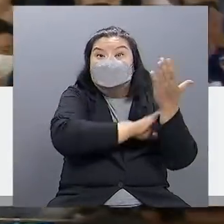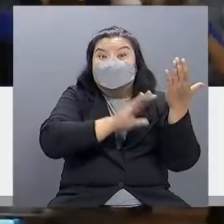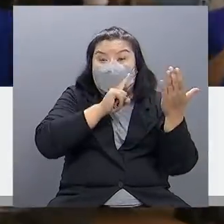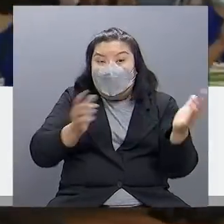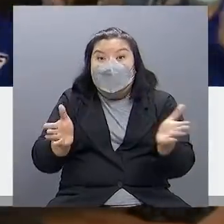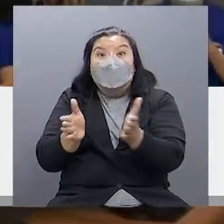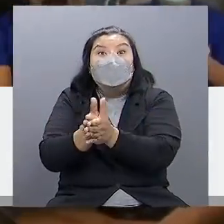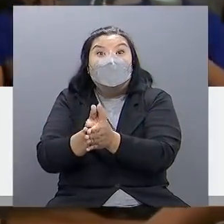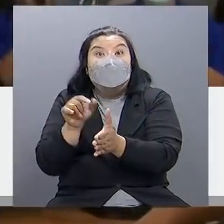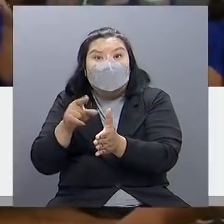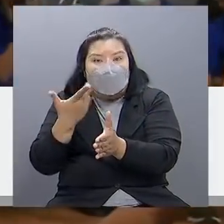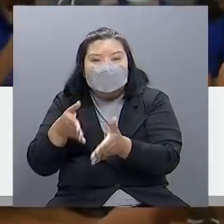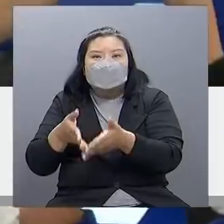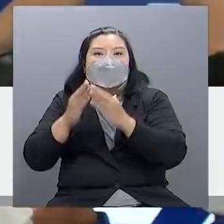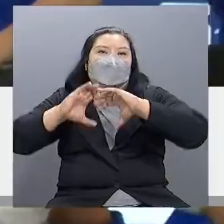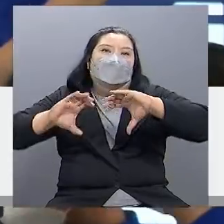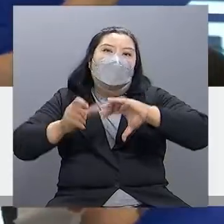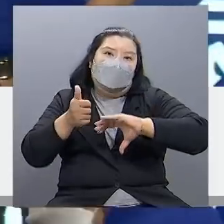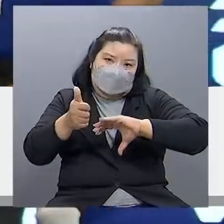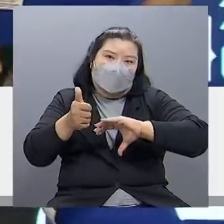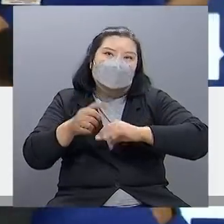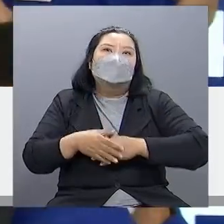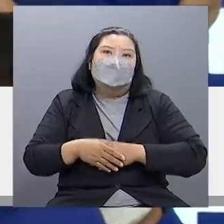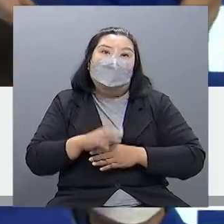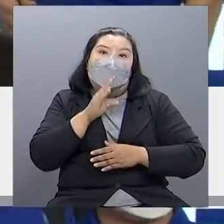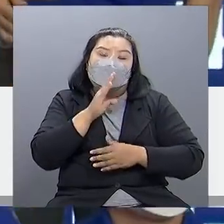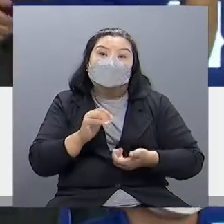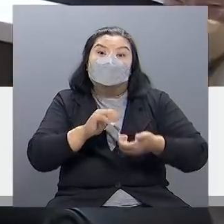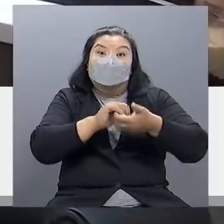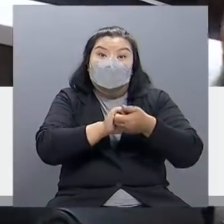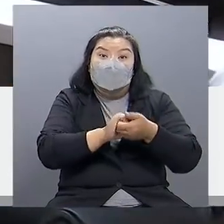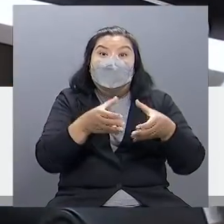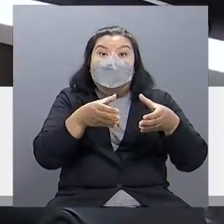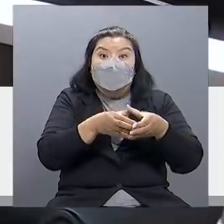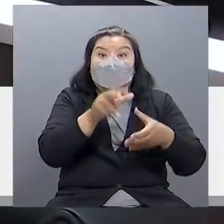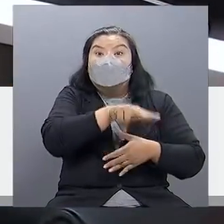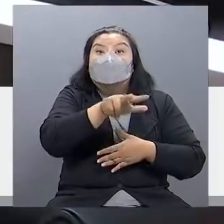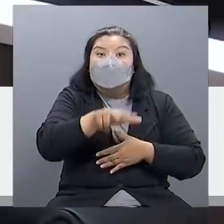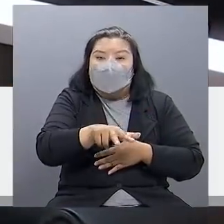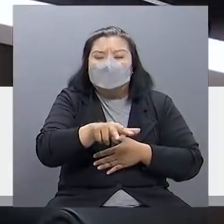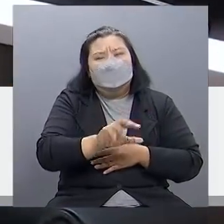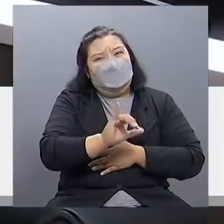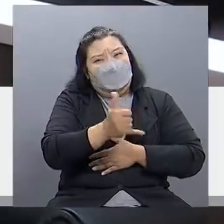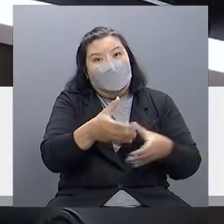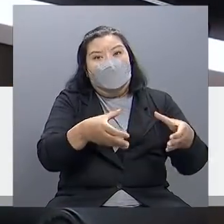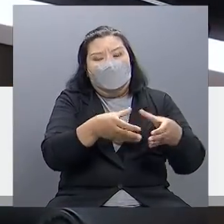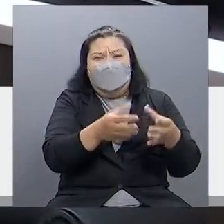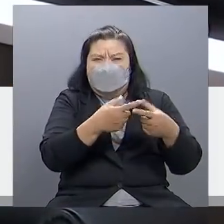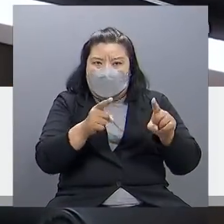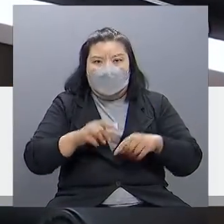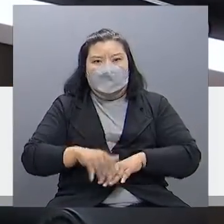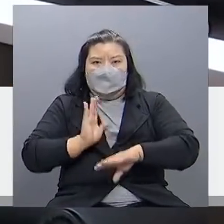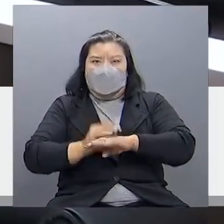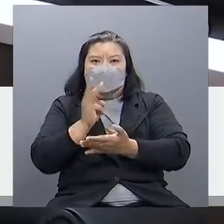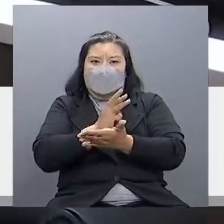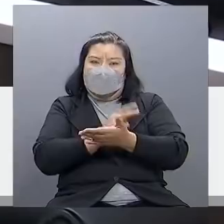มากเท่านั้นโดยเฉพาะการจับมือกับขั้วอำนาจทางการเมืองกับเพื่อไทยแต่นักวิชาการกลับสะท้อนว่าเป็นความเสี่ยง